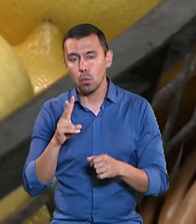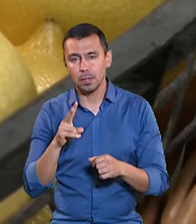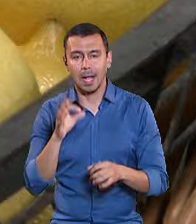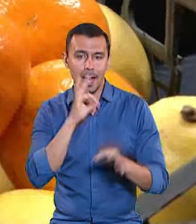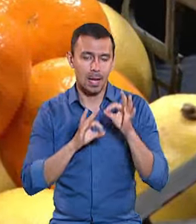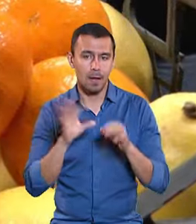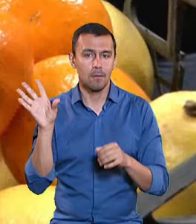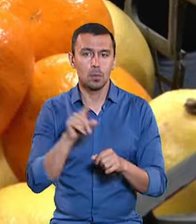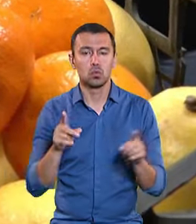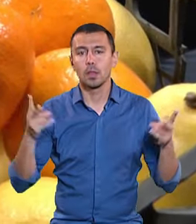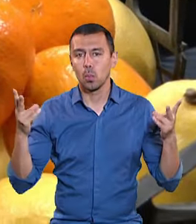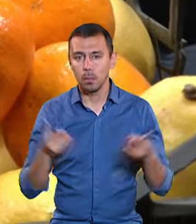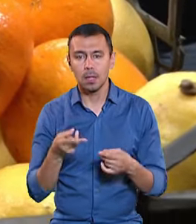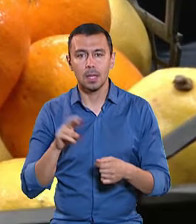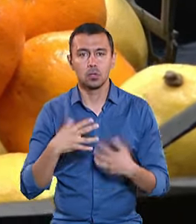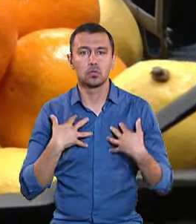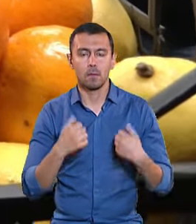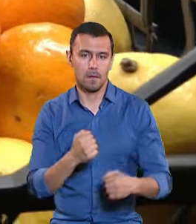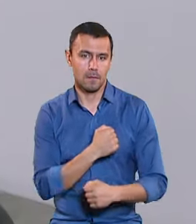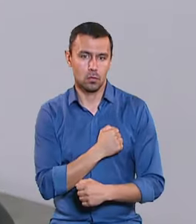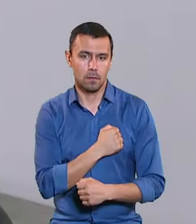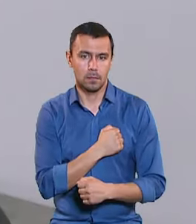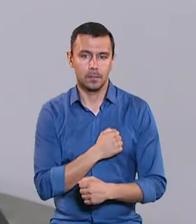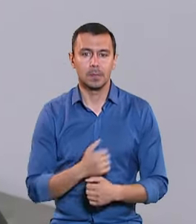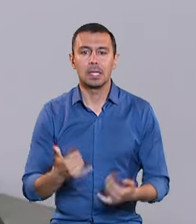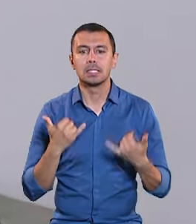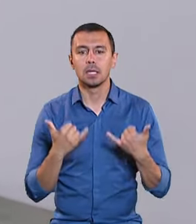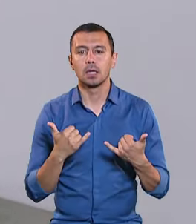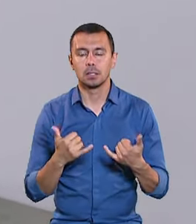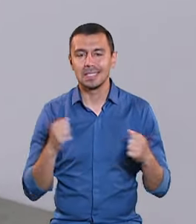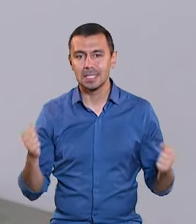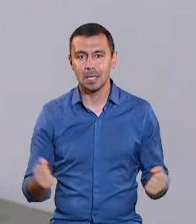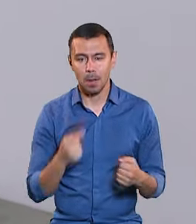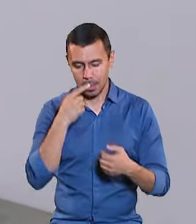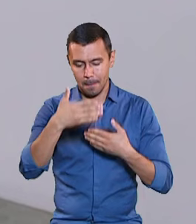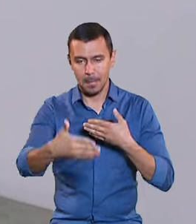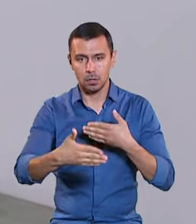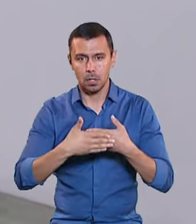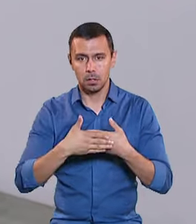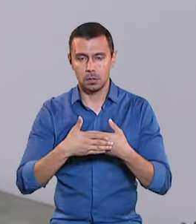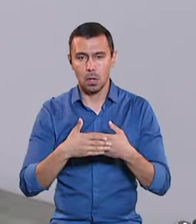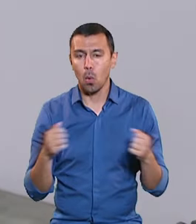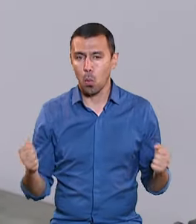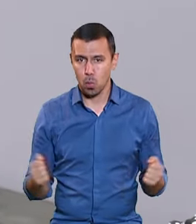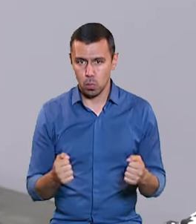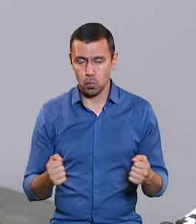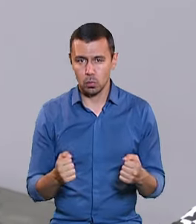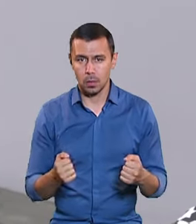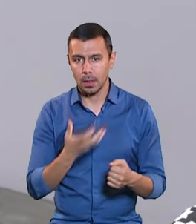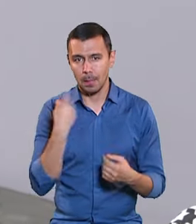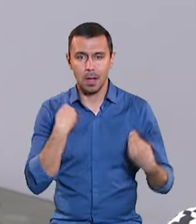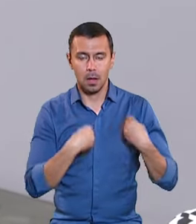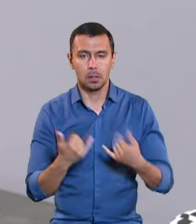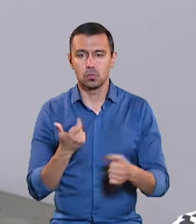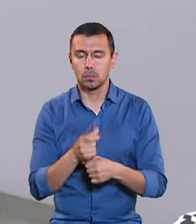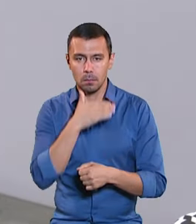ліках. Всьому, що необхідне для здоров'я військових. Зараз зима наближається, холодно, теплі речі,